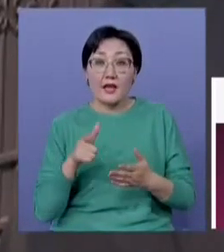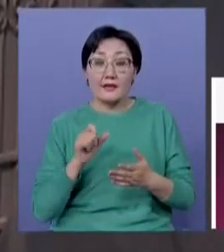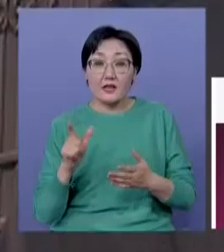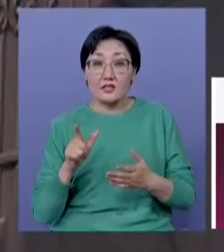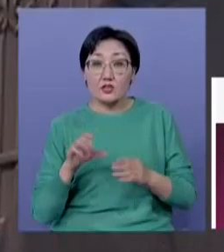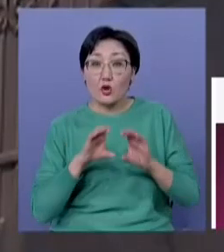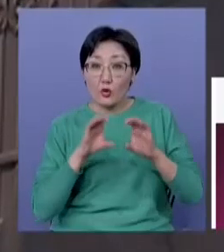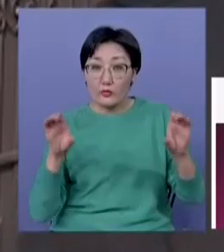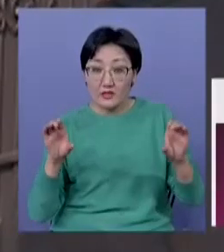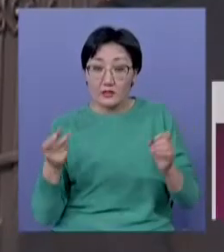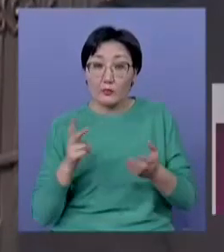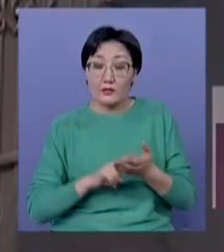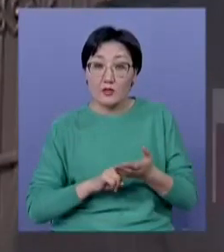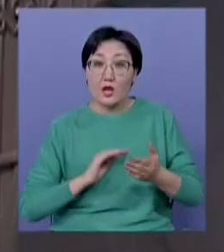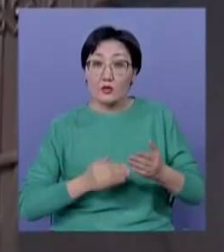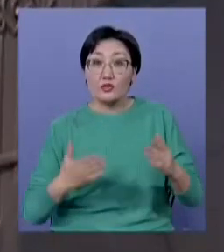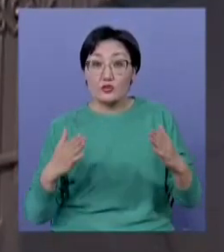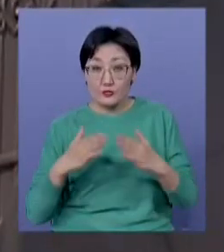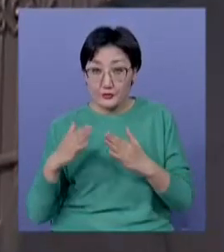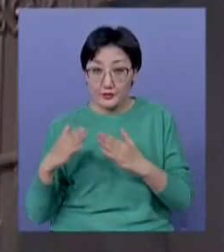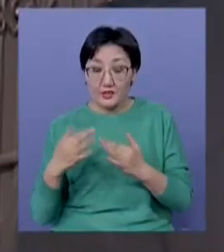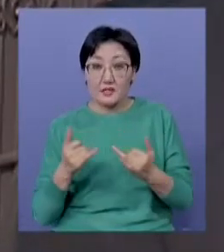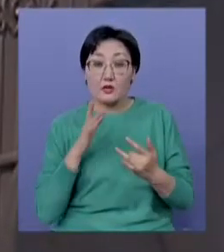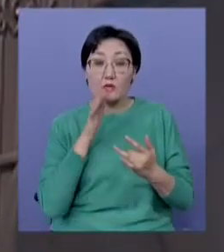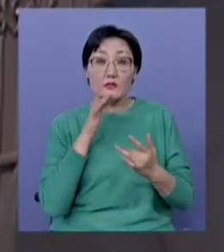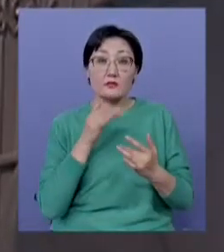құбырларына қосылу жеке үйге. Қазіргі таңда